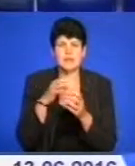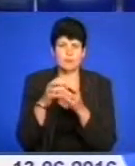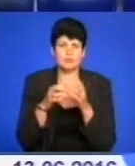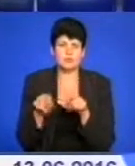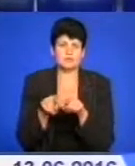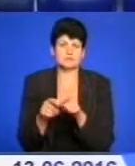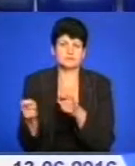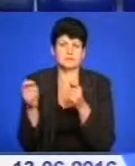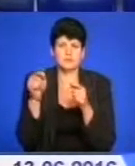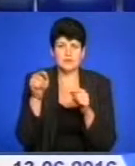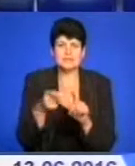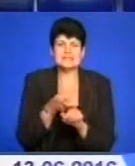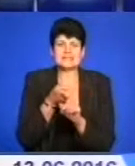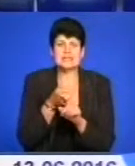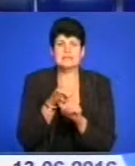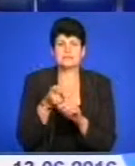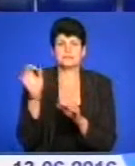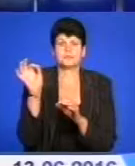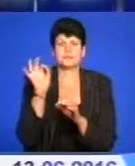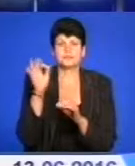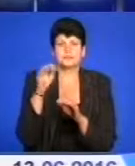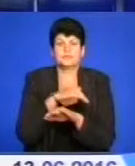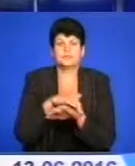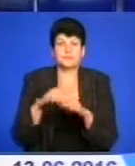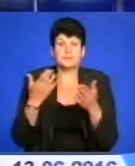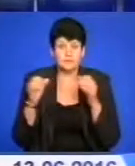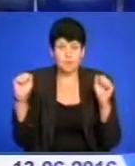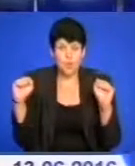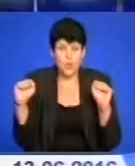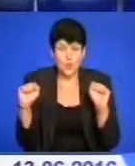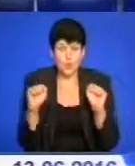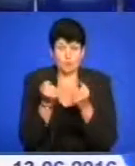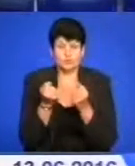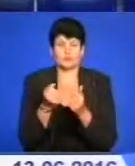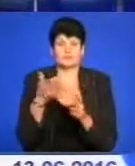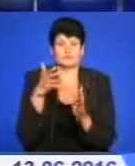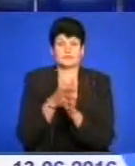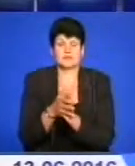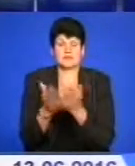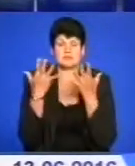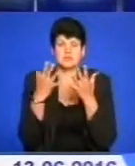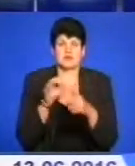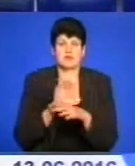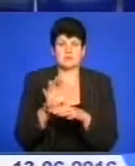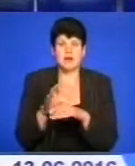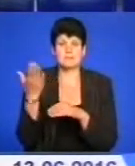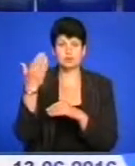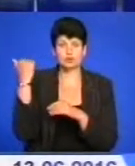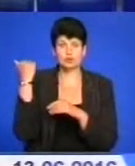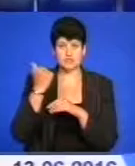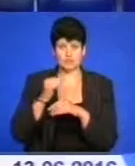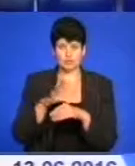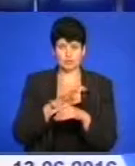ці овочі залежить від температури на дворі. Чим холодніше, тим вищі затрати при виробництві. А минулого тижня, за словами торговців,